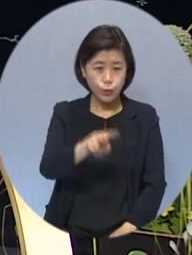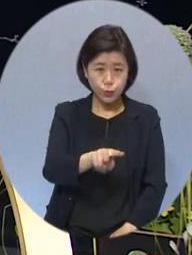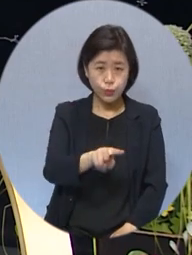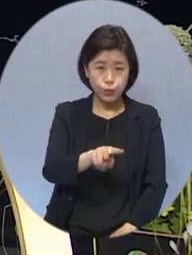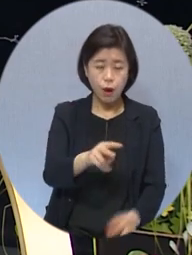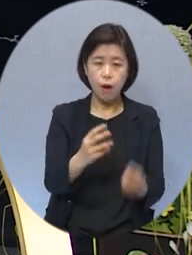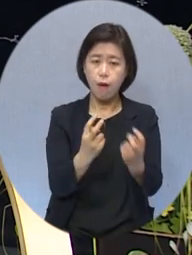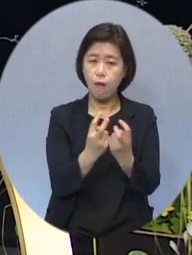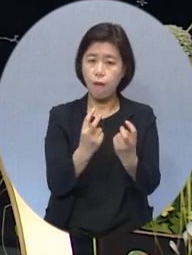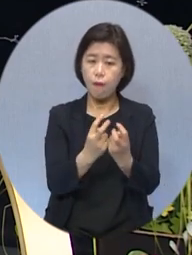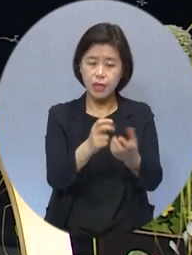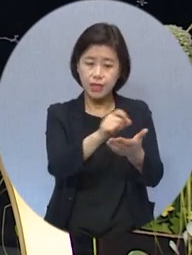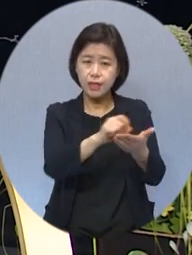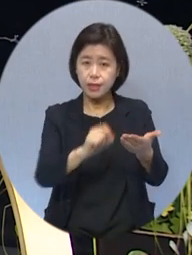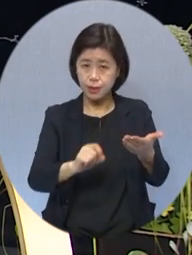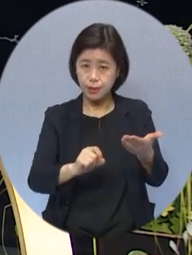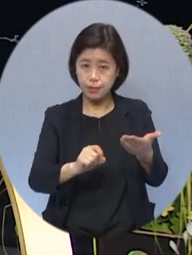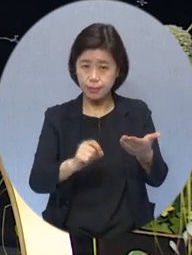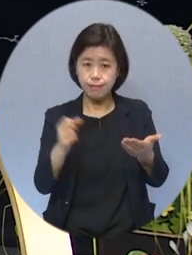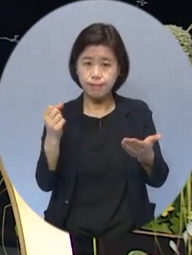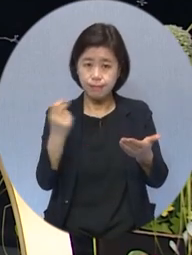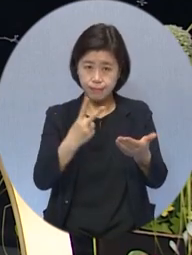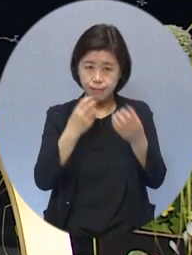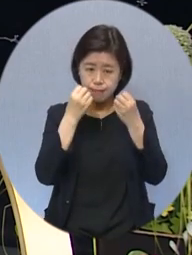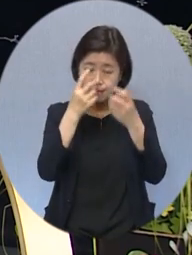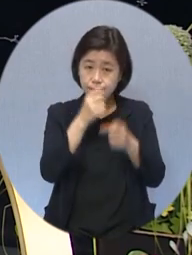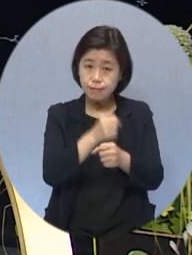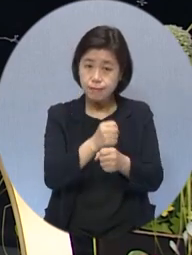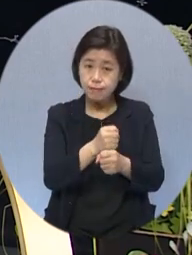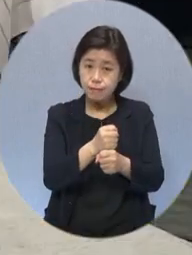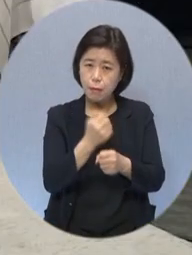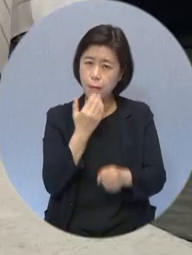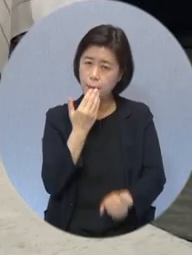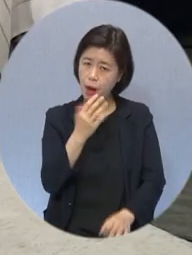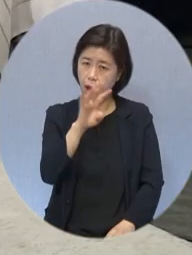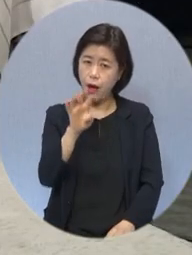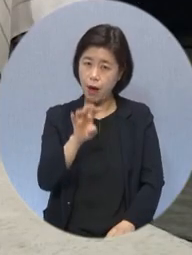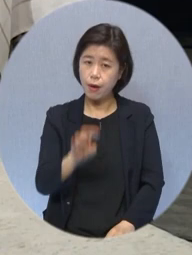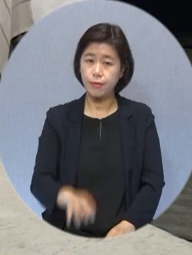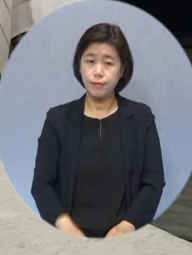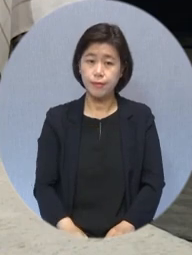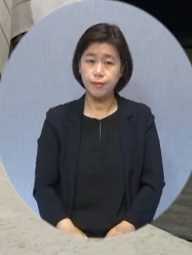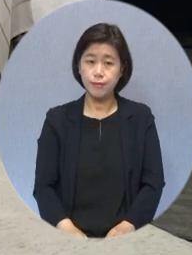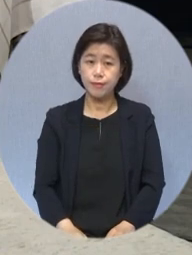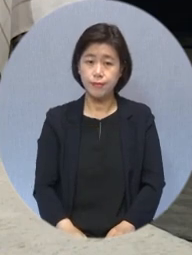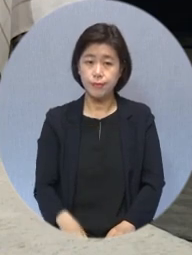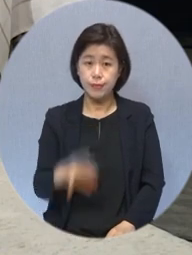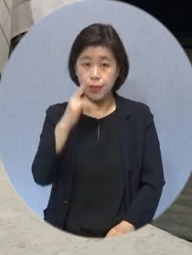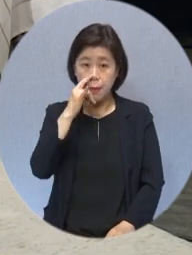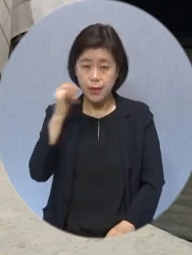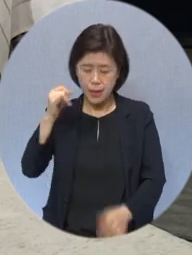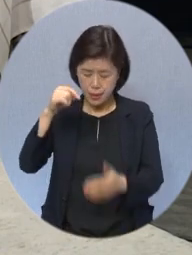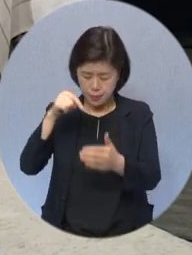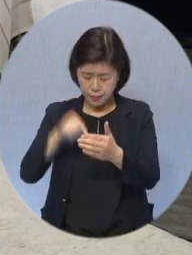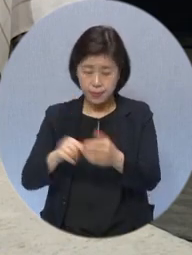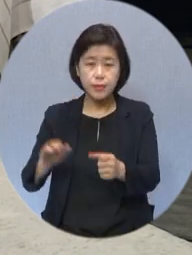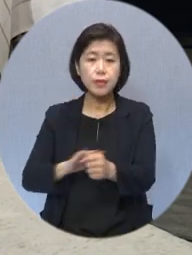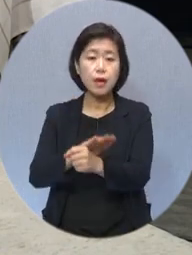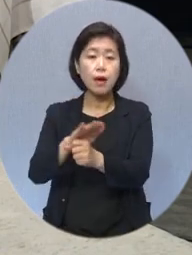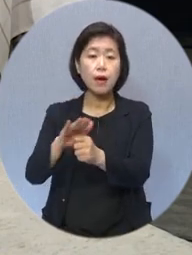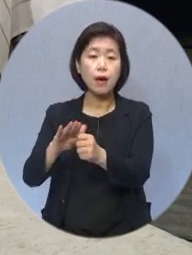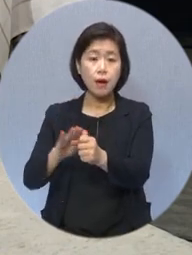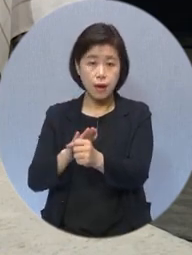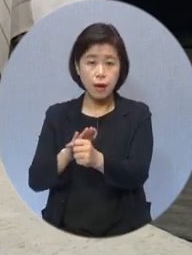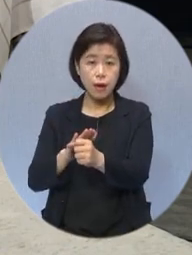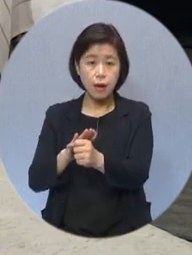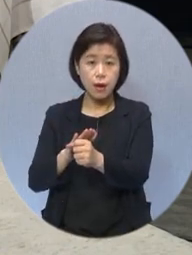형상으로 재창조할 수 있었을까요? 지극한 모성을 더없이 지극한